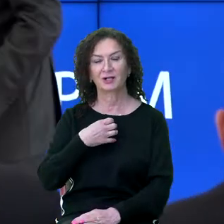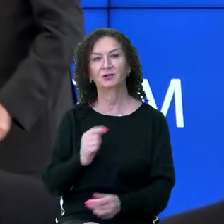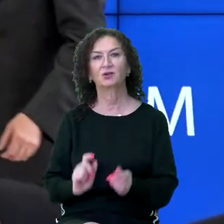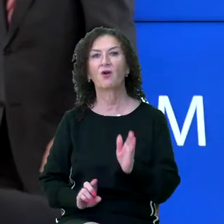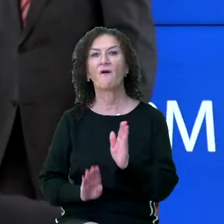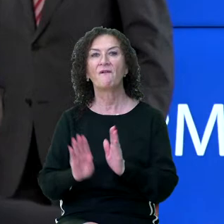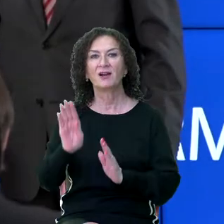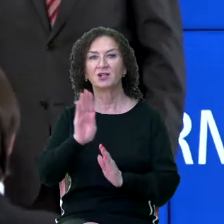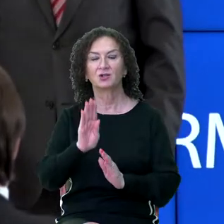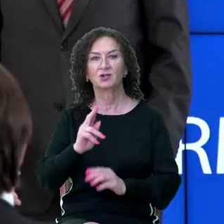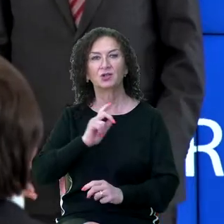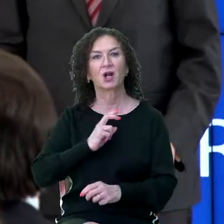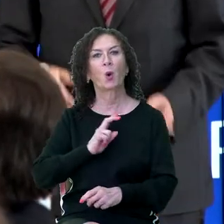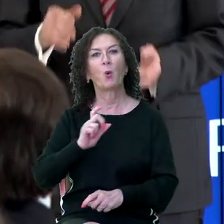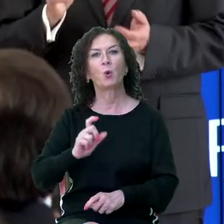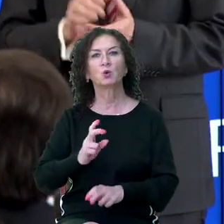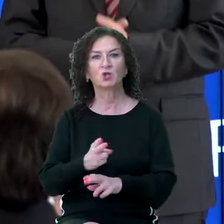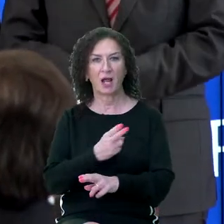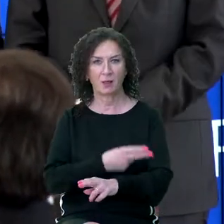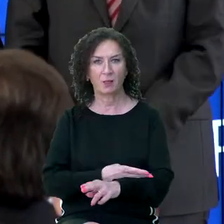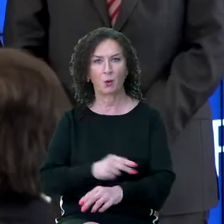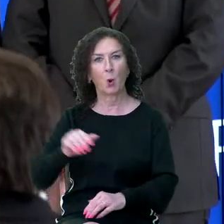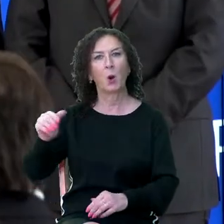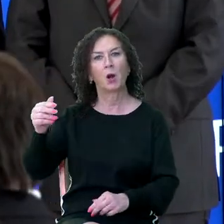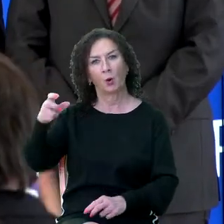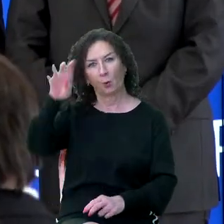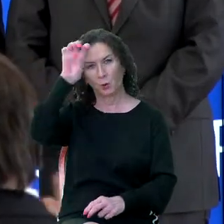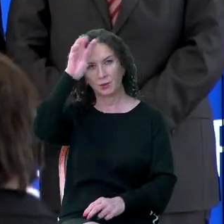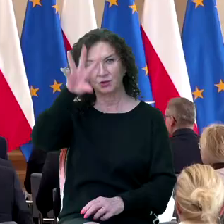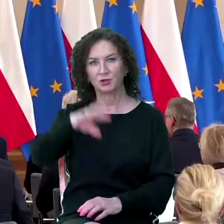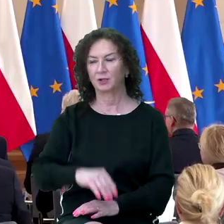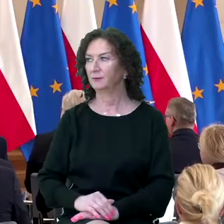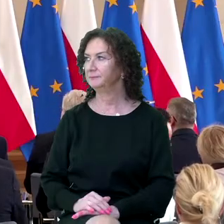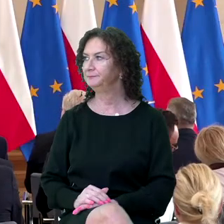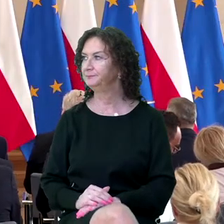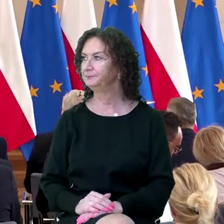Ogromne gratulacje, jeszcze wspólna fotografia.